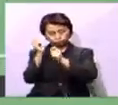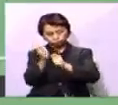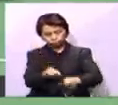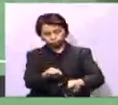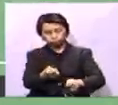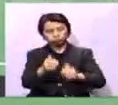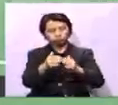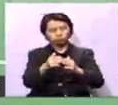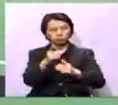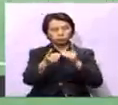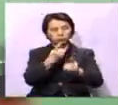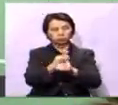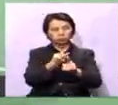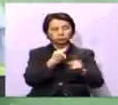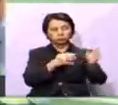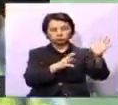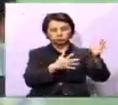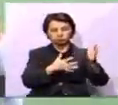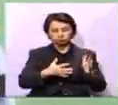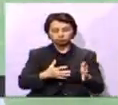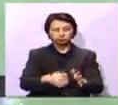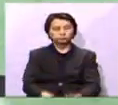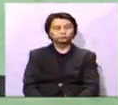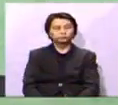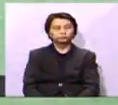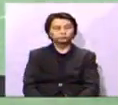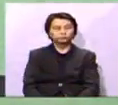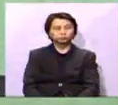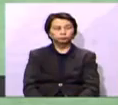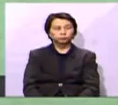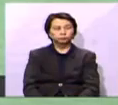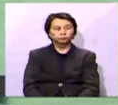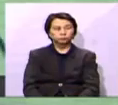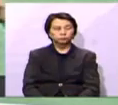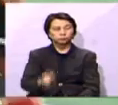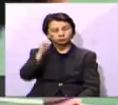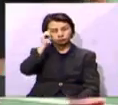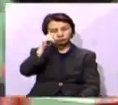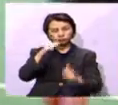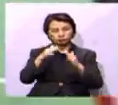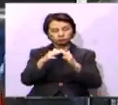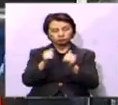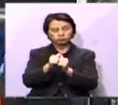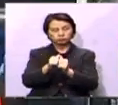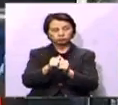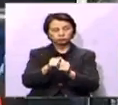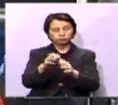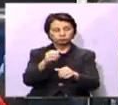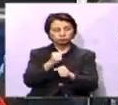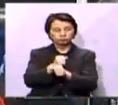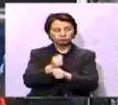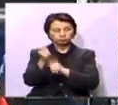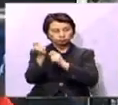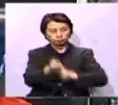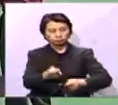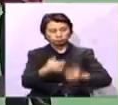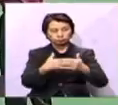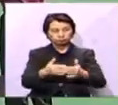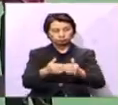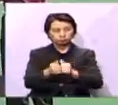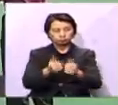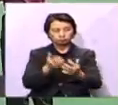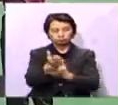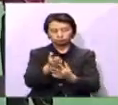sudut penalti dunia dari Argentina, Gonzalo Piliat. Tuan rumah THT yang terlebih dahulu mengambil pukulan penalti stroke